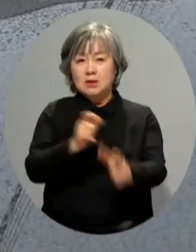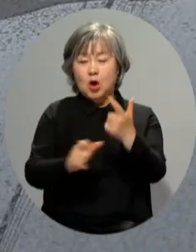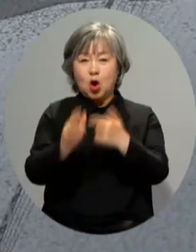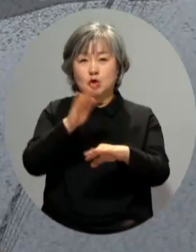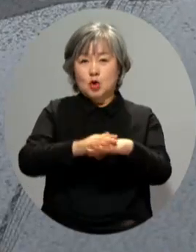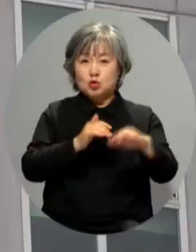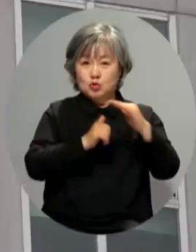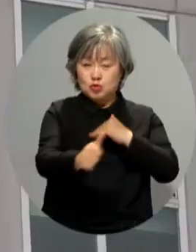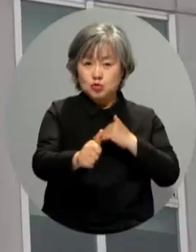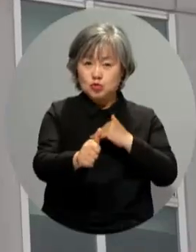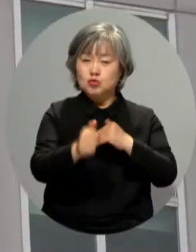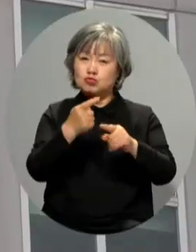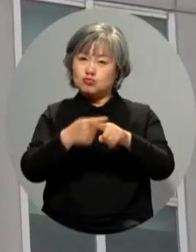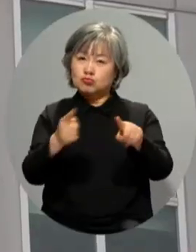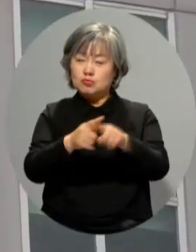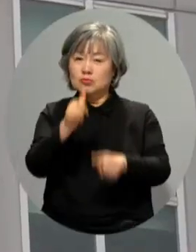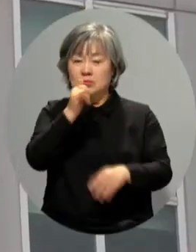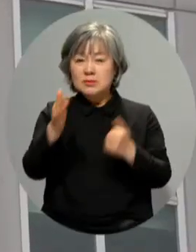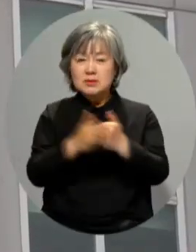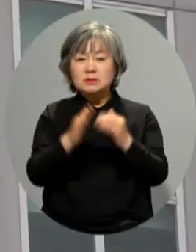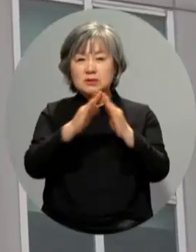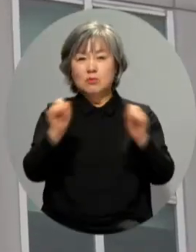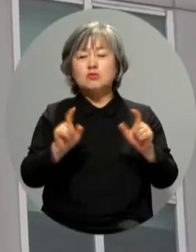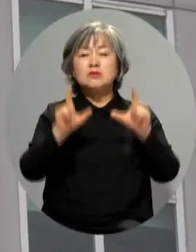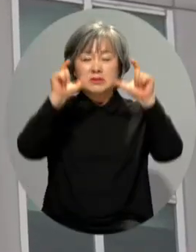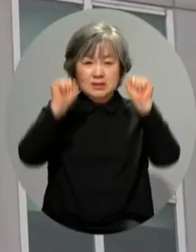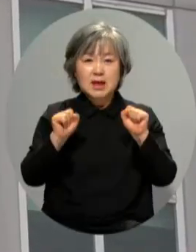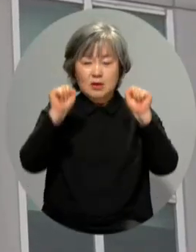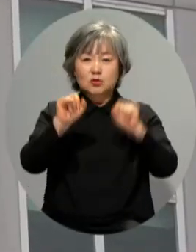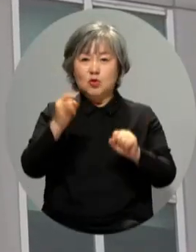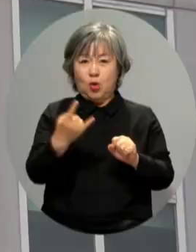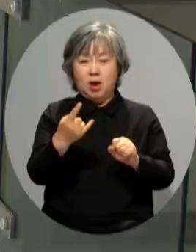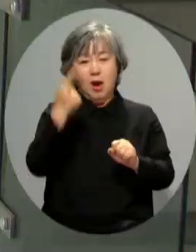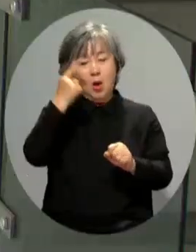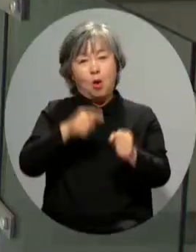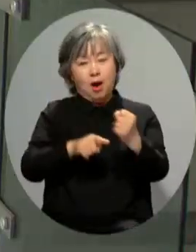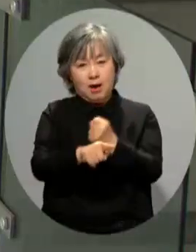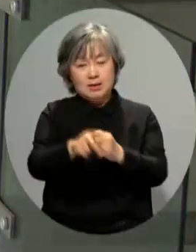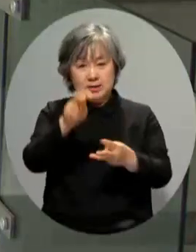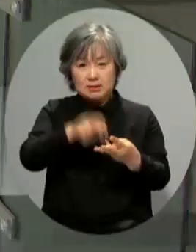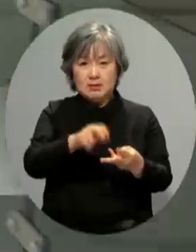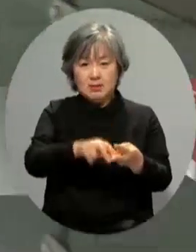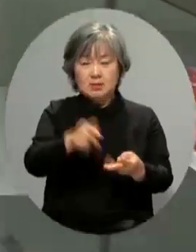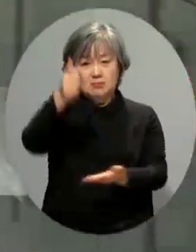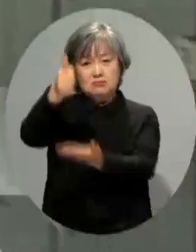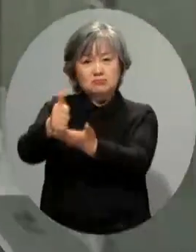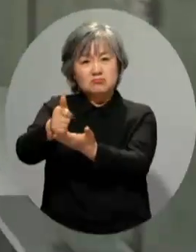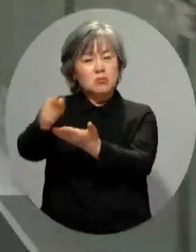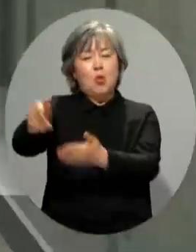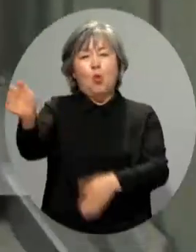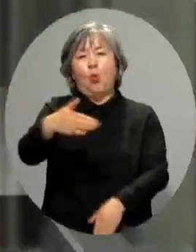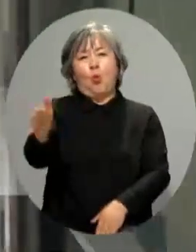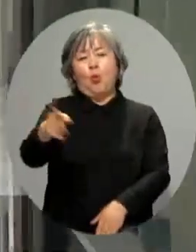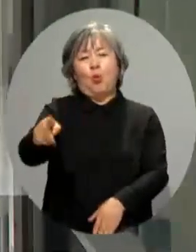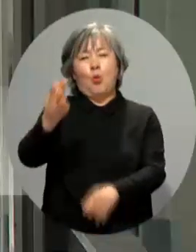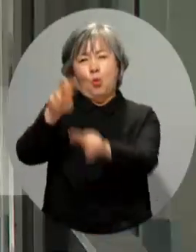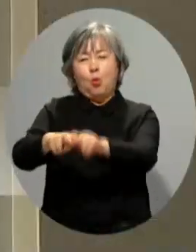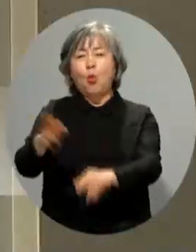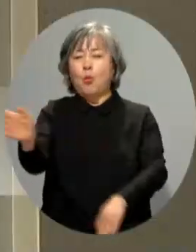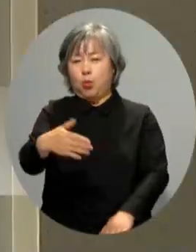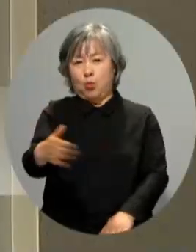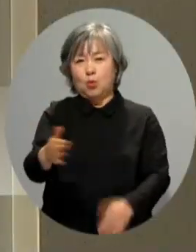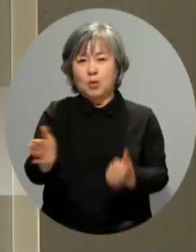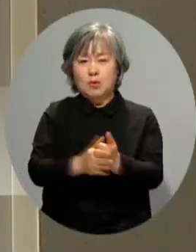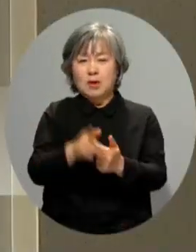선수들의 체력 상태를 분석하고 있는 전북체육회 스포츠과학센터도 부서장 공석 사태가 길어지고 있습니다. 해당